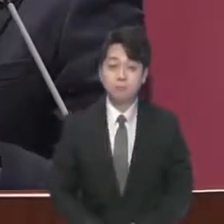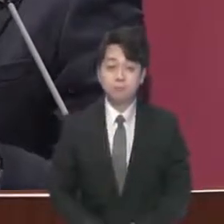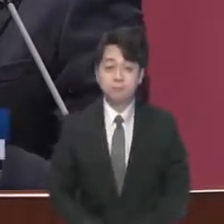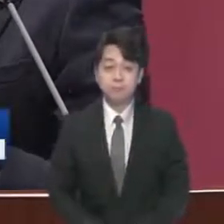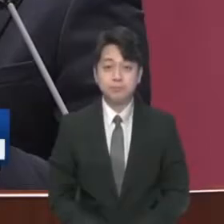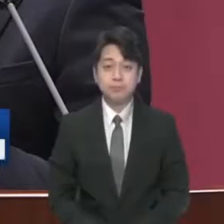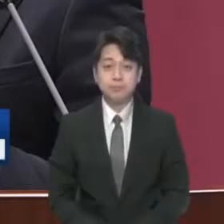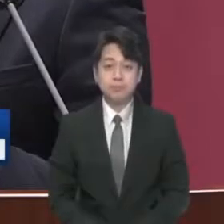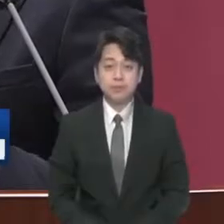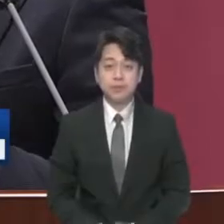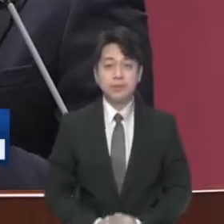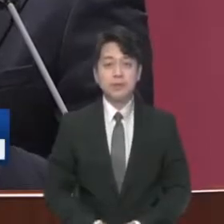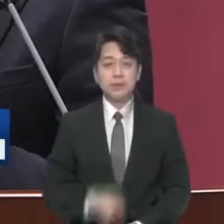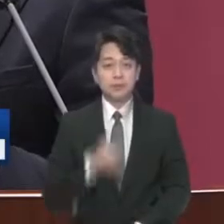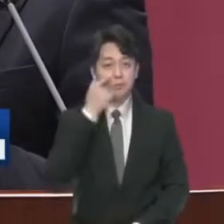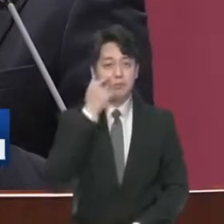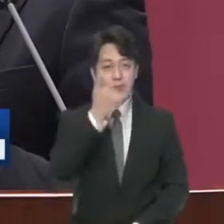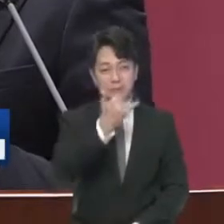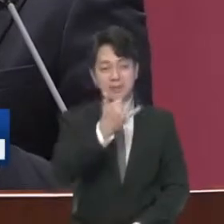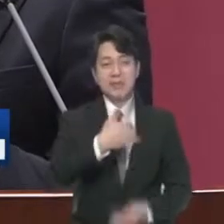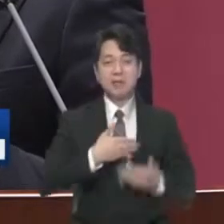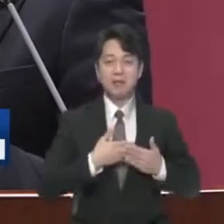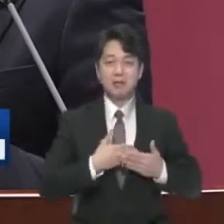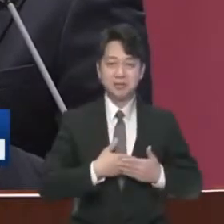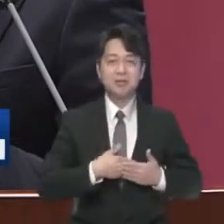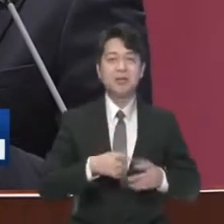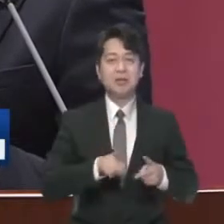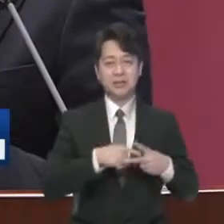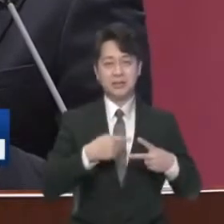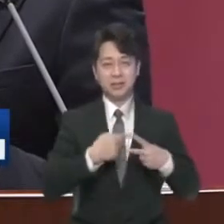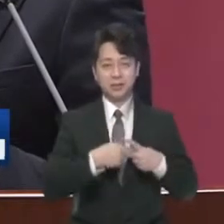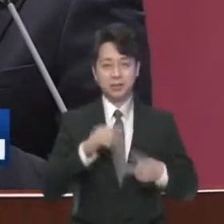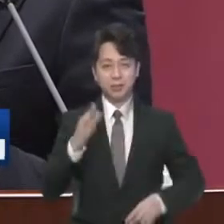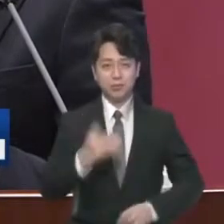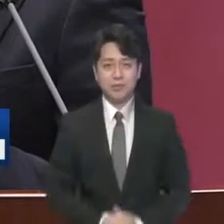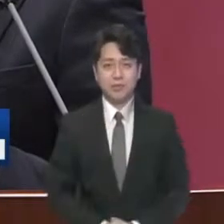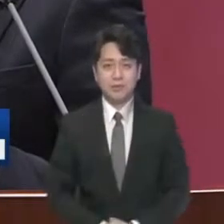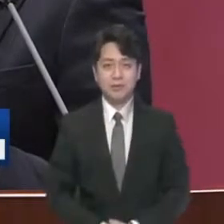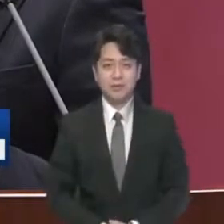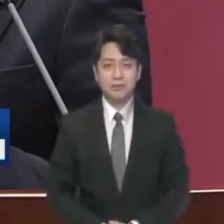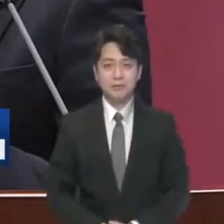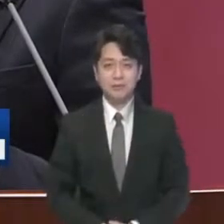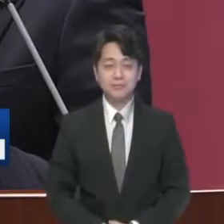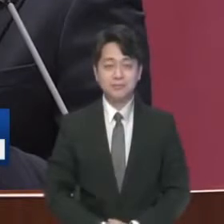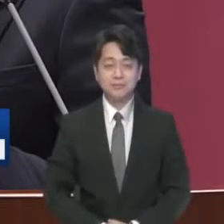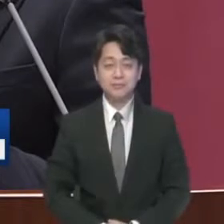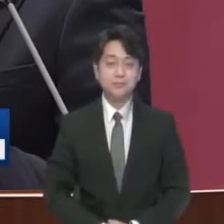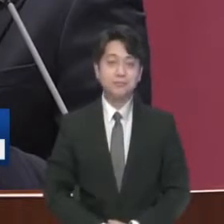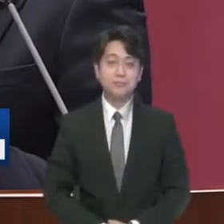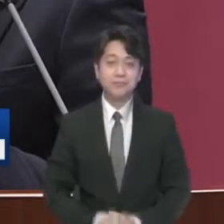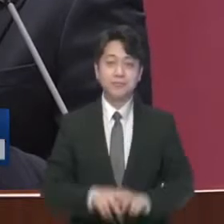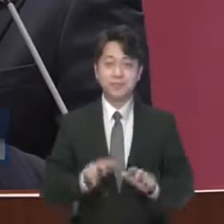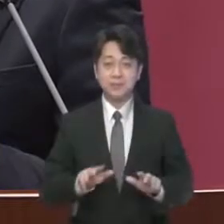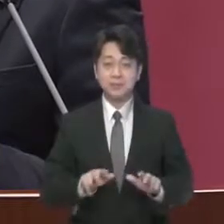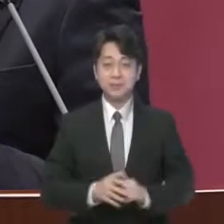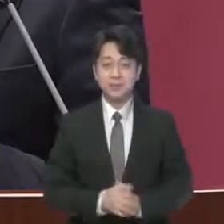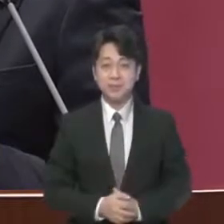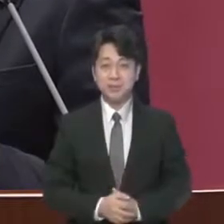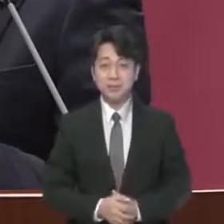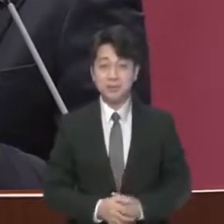우려하고 걱정하실 수 있다고 보고요. 저도 앞서 말씀드렸지만 이 책이 공식 그